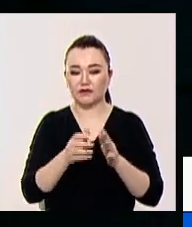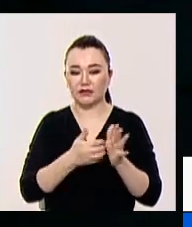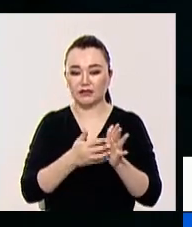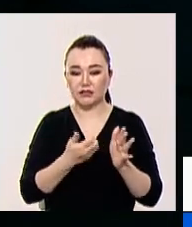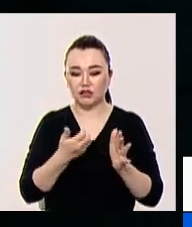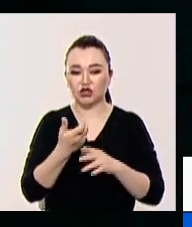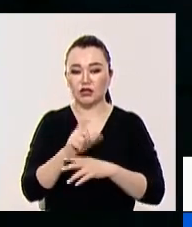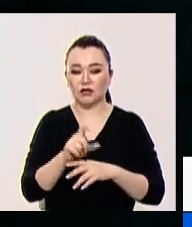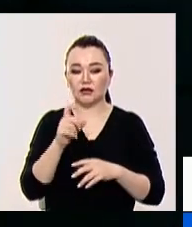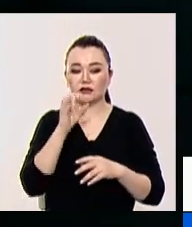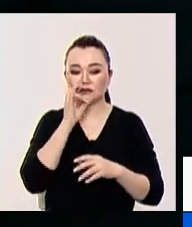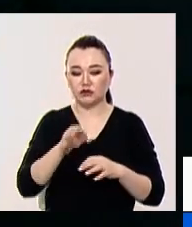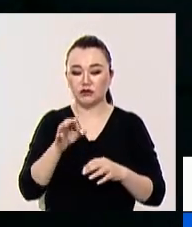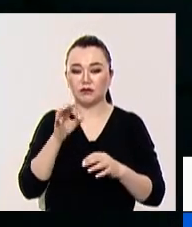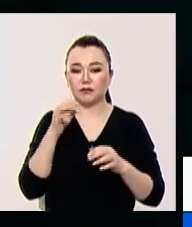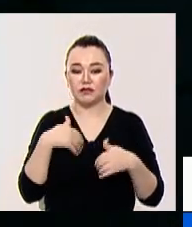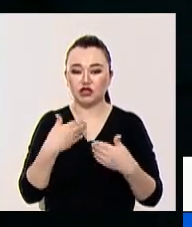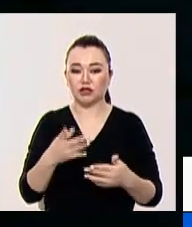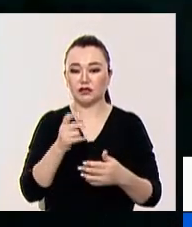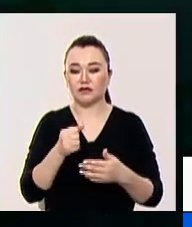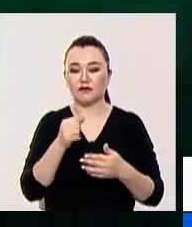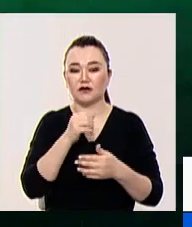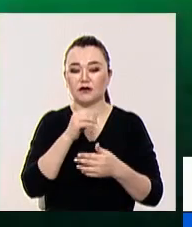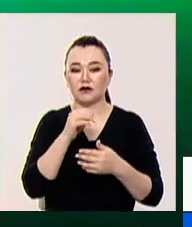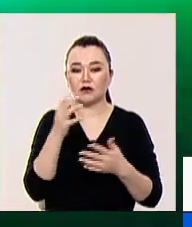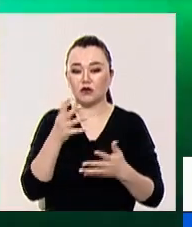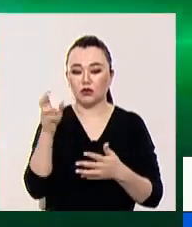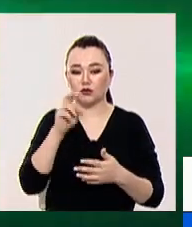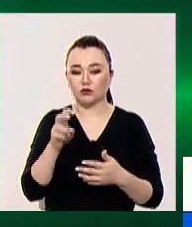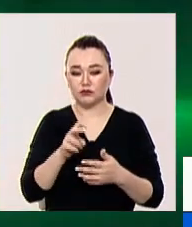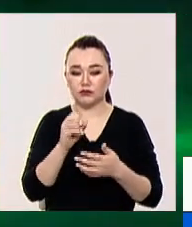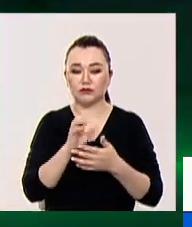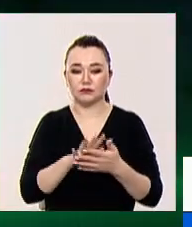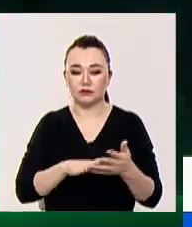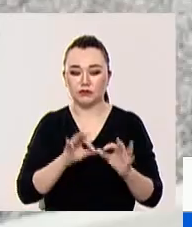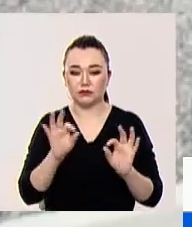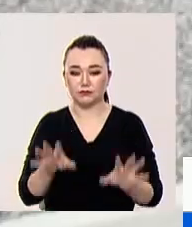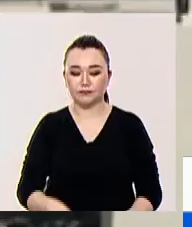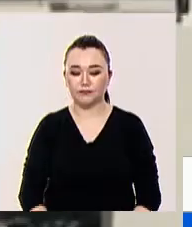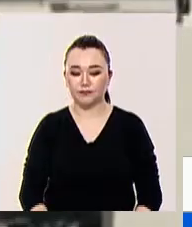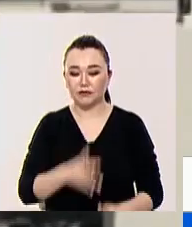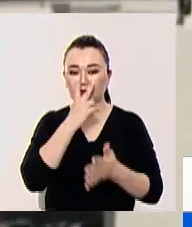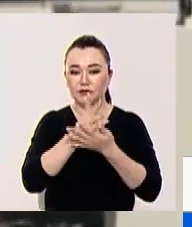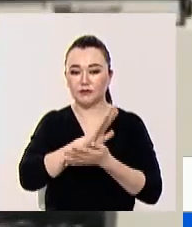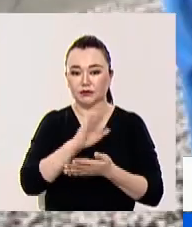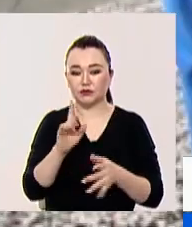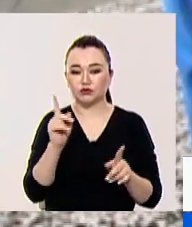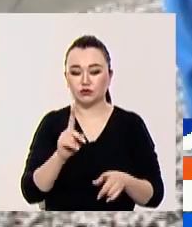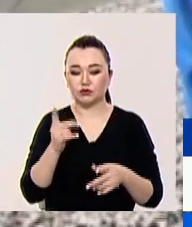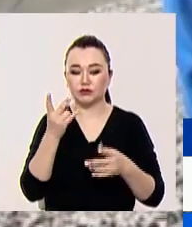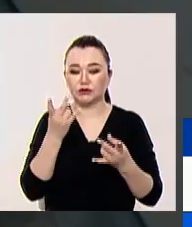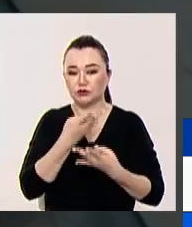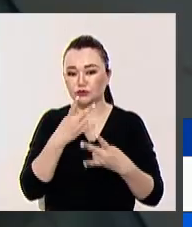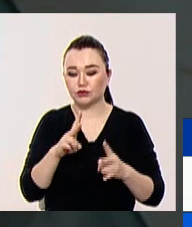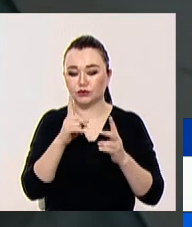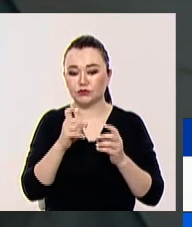недостаточно. Звучат предложения перейти на фиксированный курс. Жамал Габдуллина продолжит. Несмотря на то, что нефть стоит